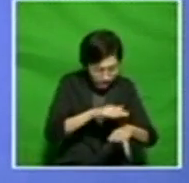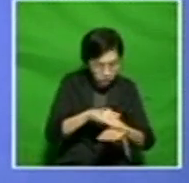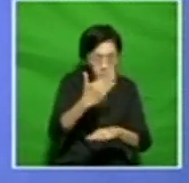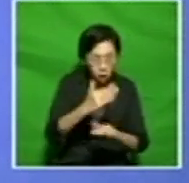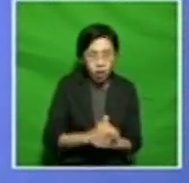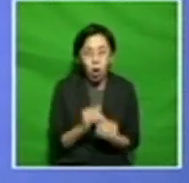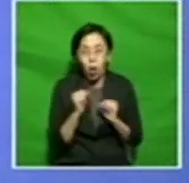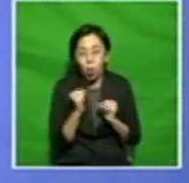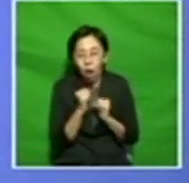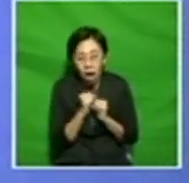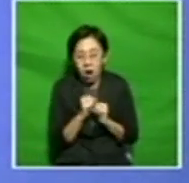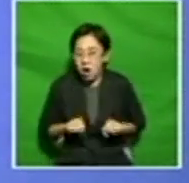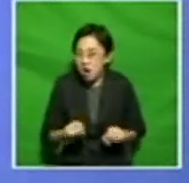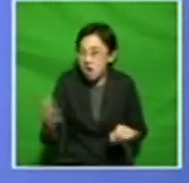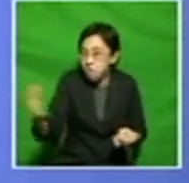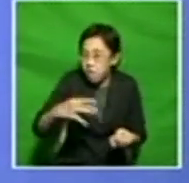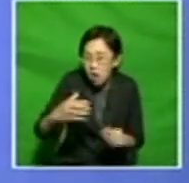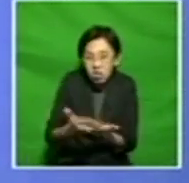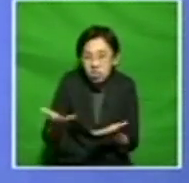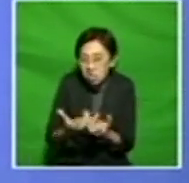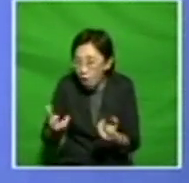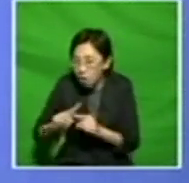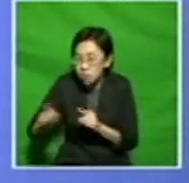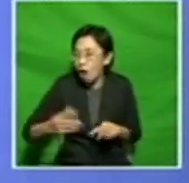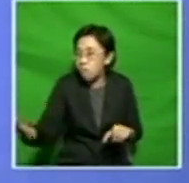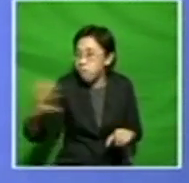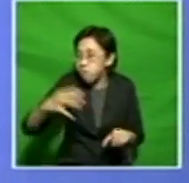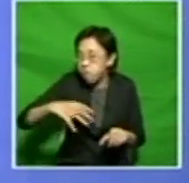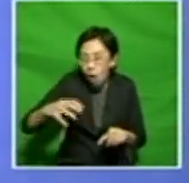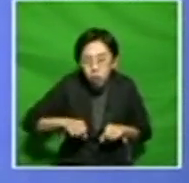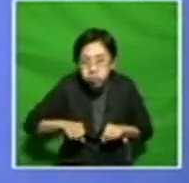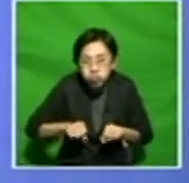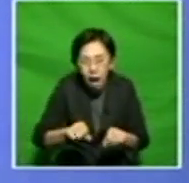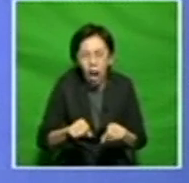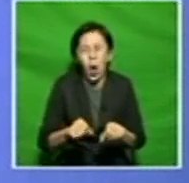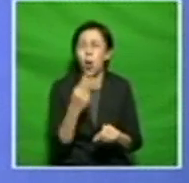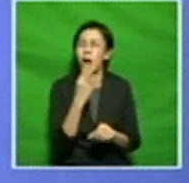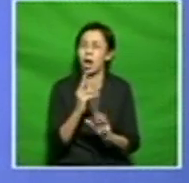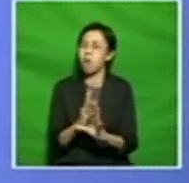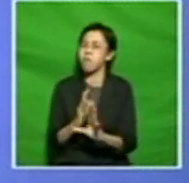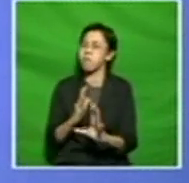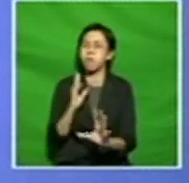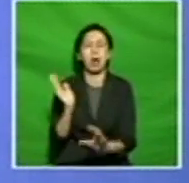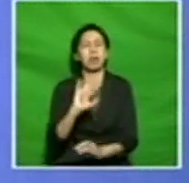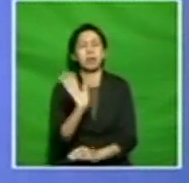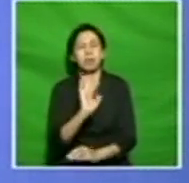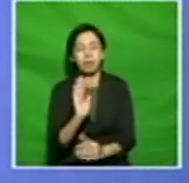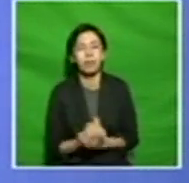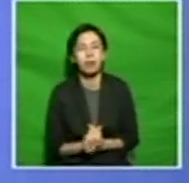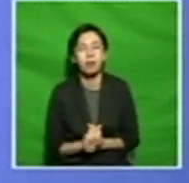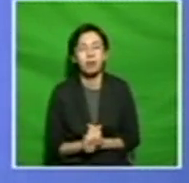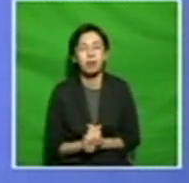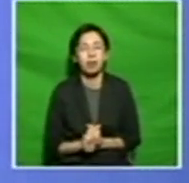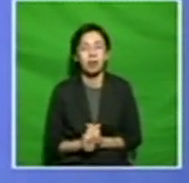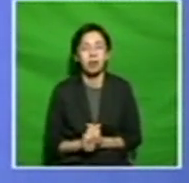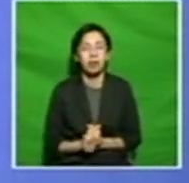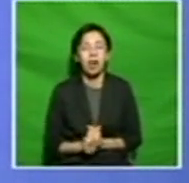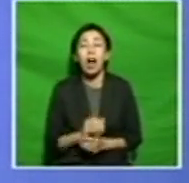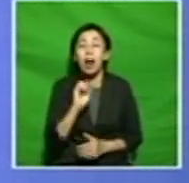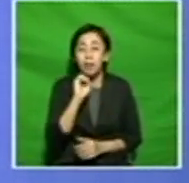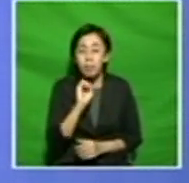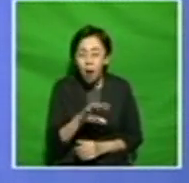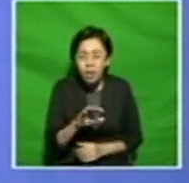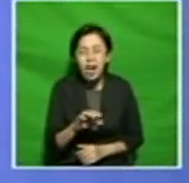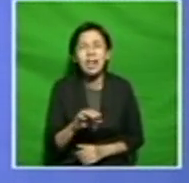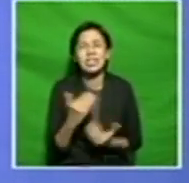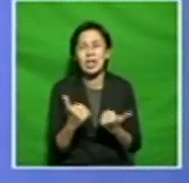ไม่ให้ไปกวาดต้อนซื้อข้าวซื้อของอะไรกันเป็นที่โกลาหลเพราะแม้เคอร์ฟิวพูดให้ฟังก่อนแล้วกันนะซึ่ง